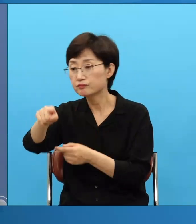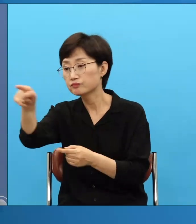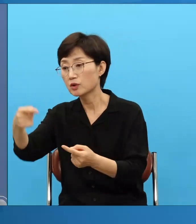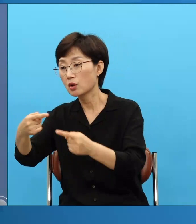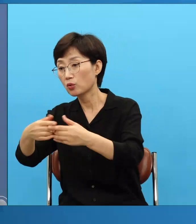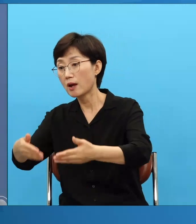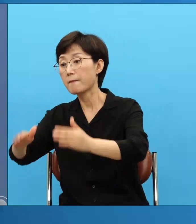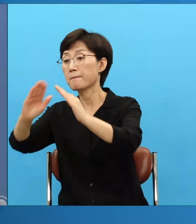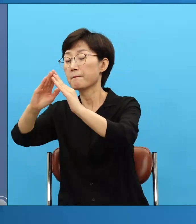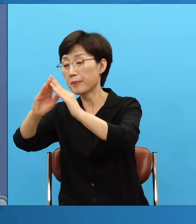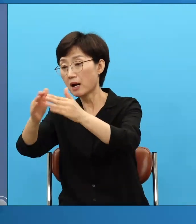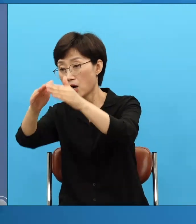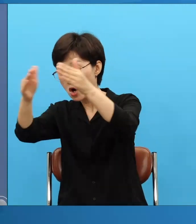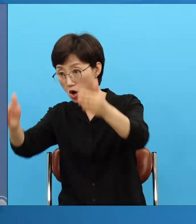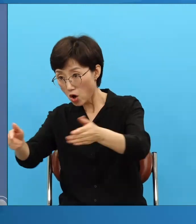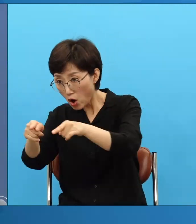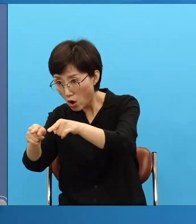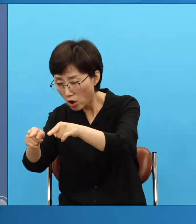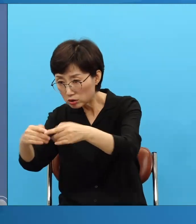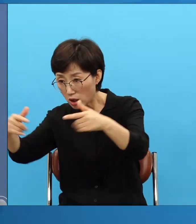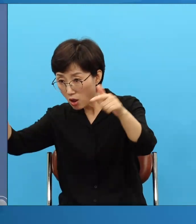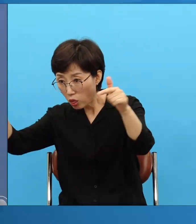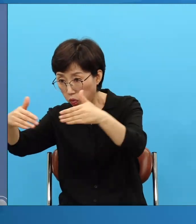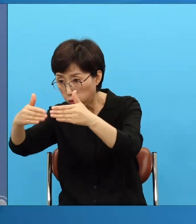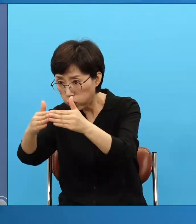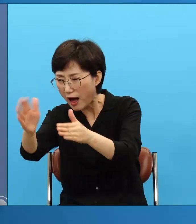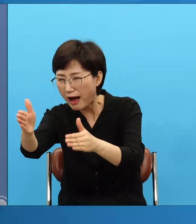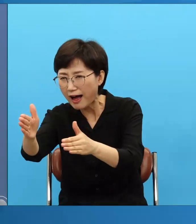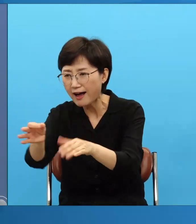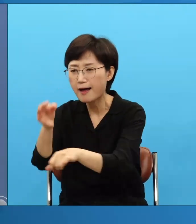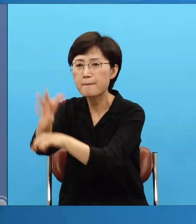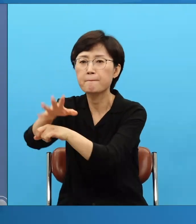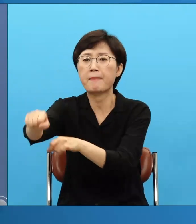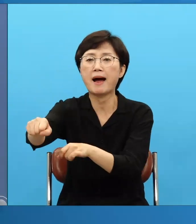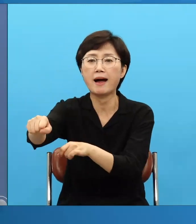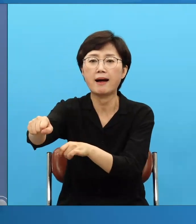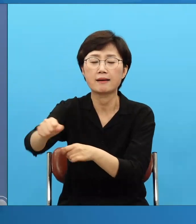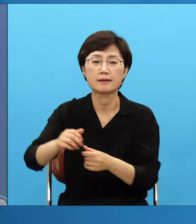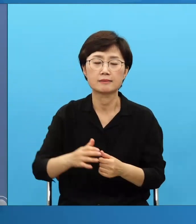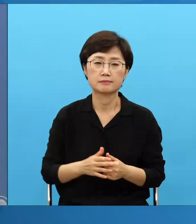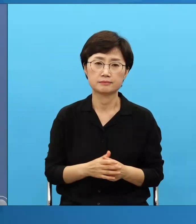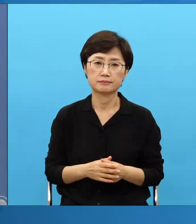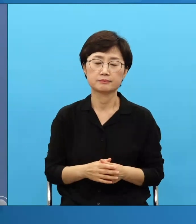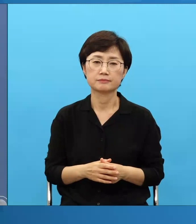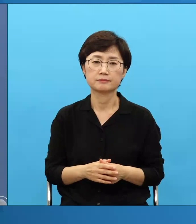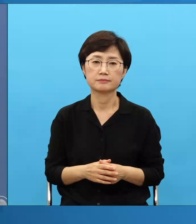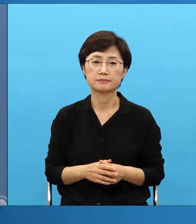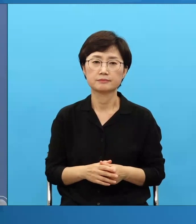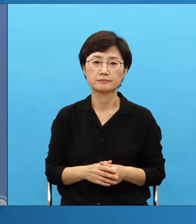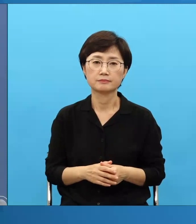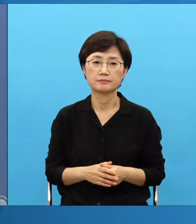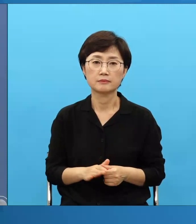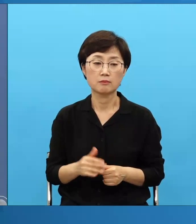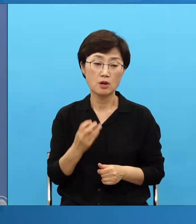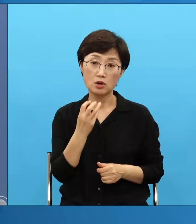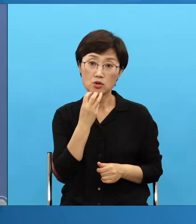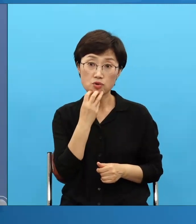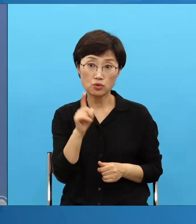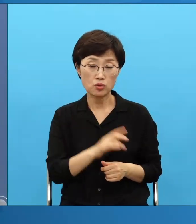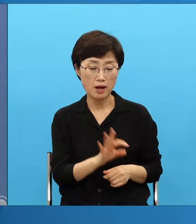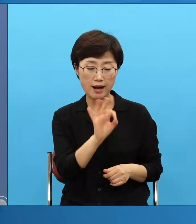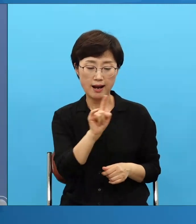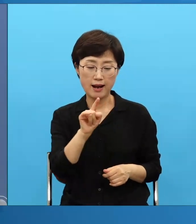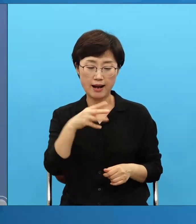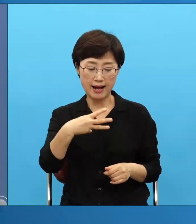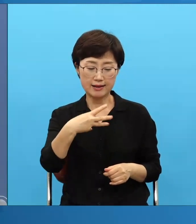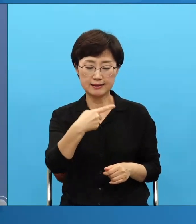started to pray. 다 And when they 있어요. went back in the field of America, they saw a church that was already prepared for them. It's all prepared for you. 이번에 서울에 있던 알트 목사 그 부부